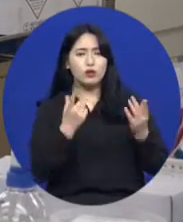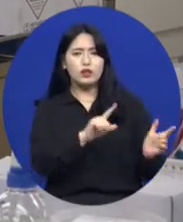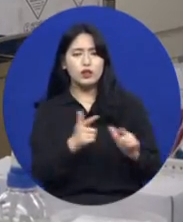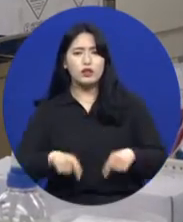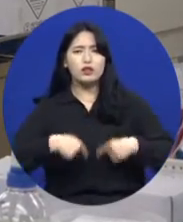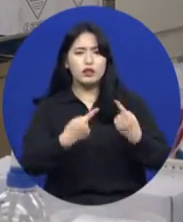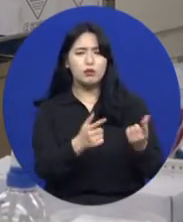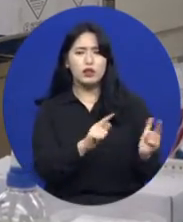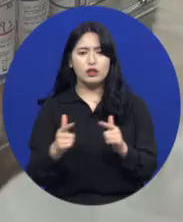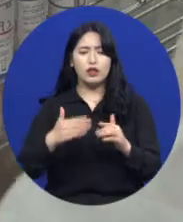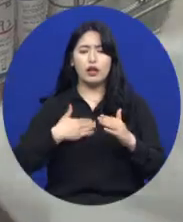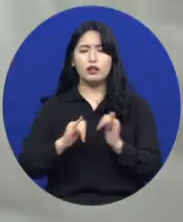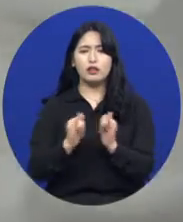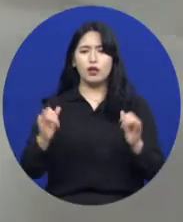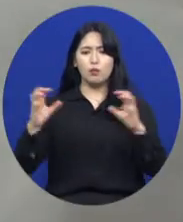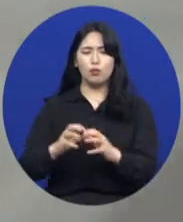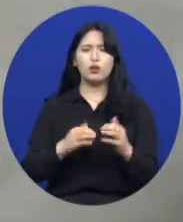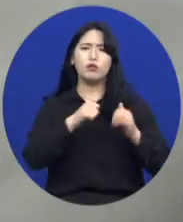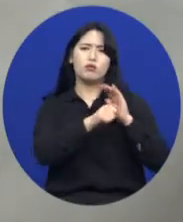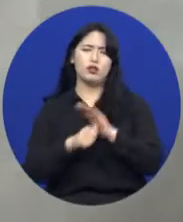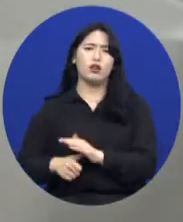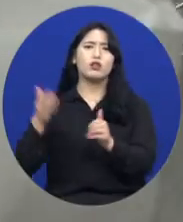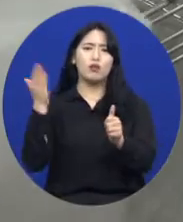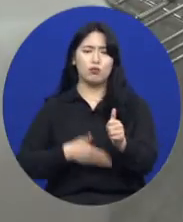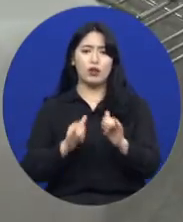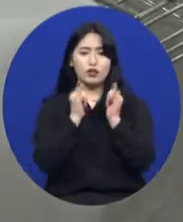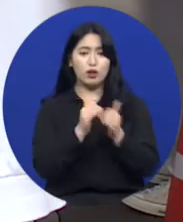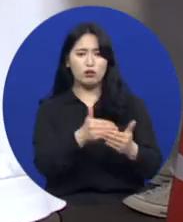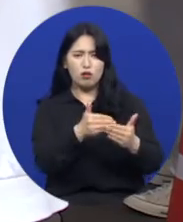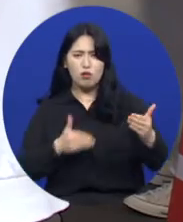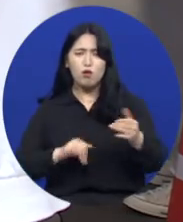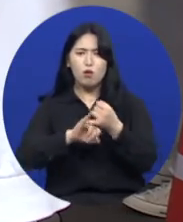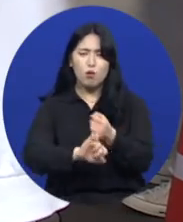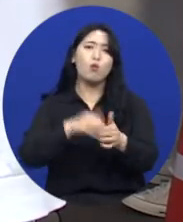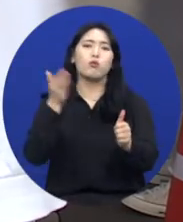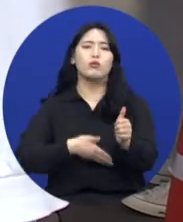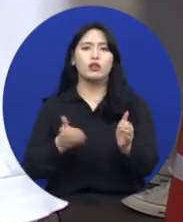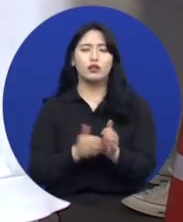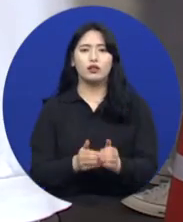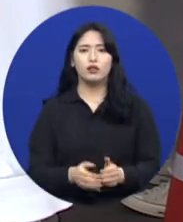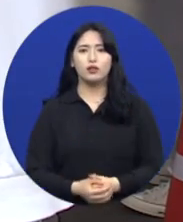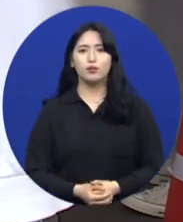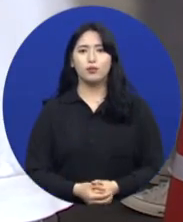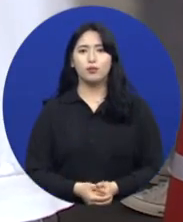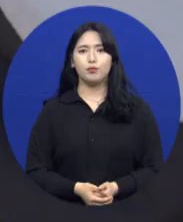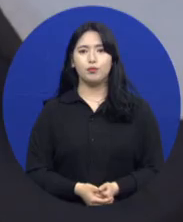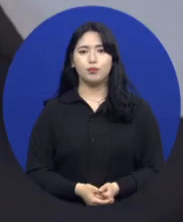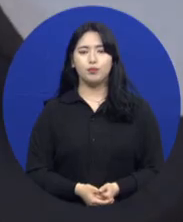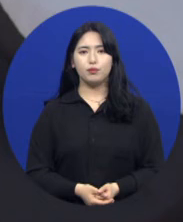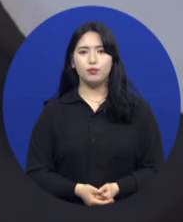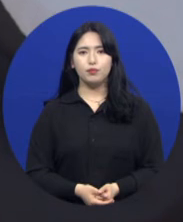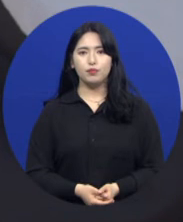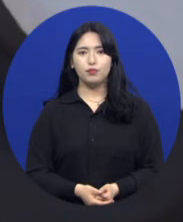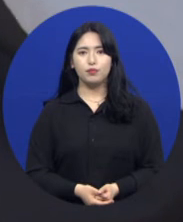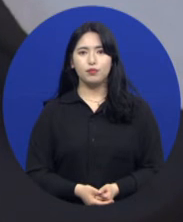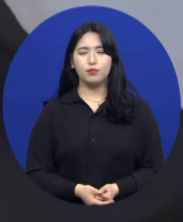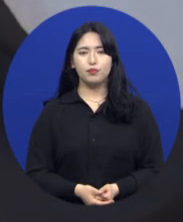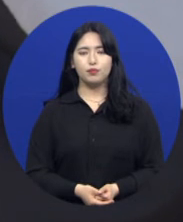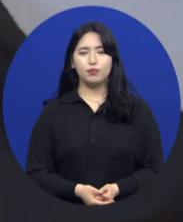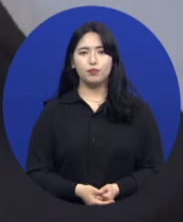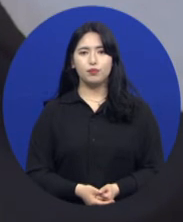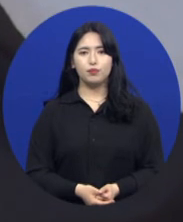모임을 자제해야 한다며 사회적 거리두기를 반드시 실천해 줄 것을 당부했습니다. MBC 뉴스 김항섭입니다.